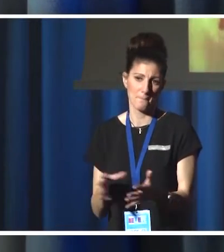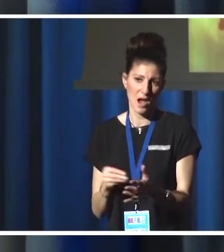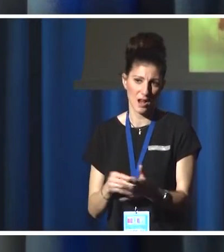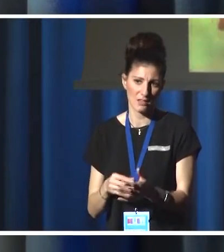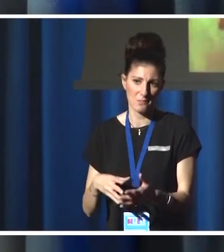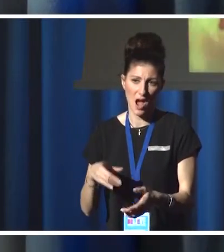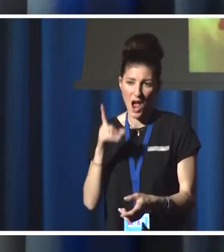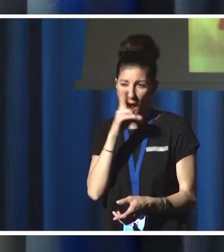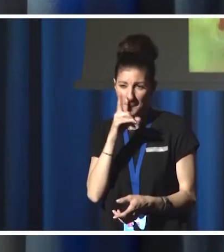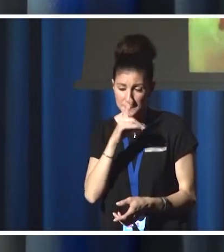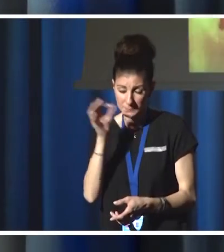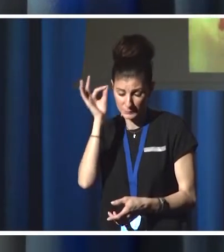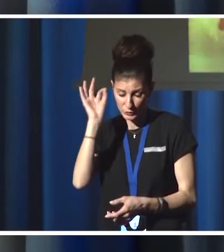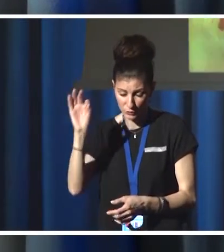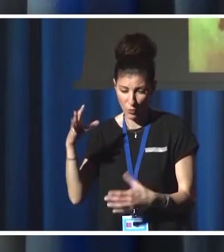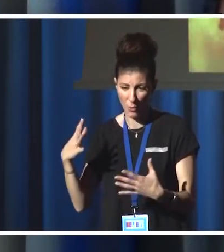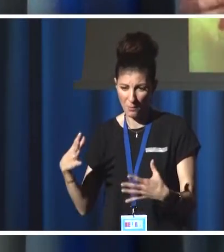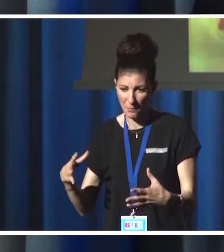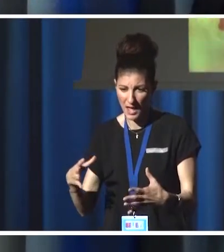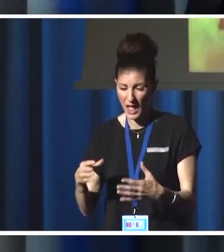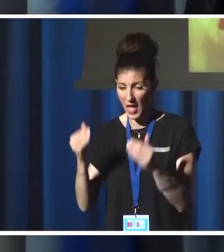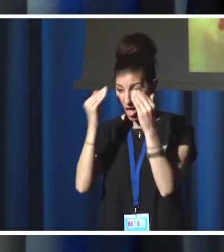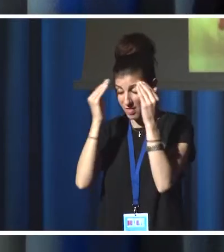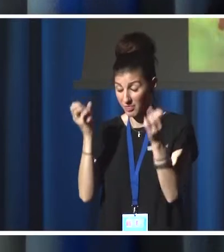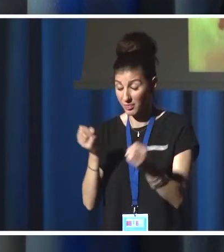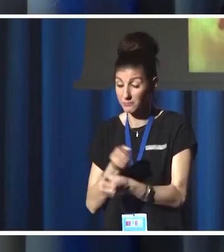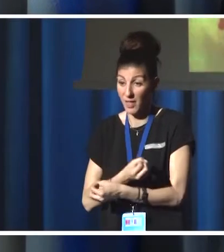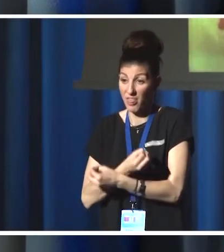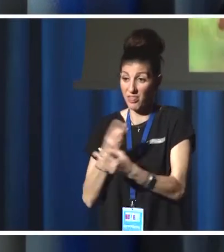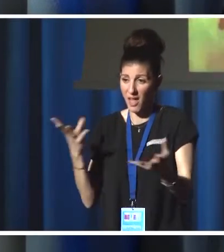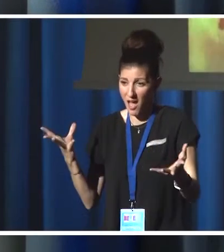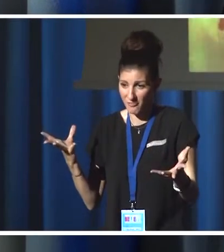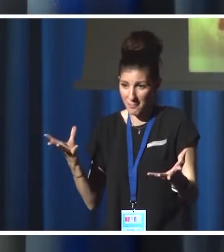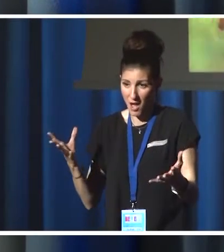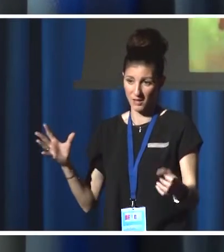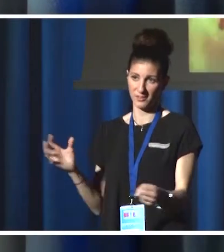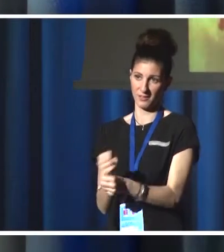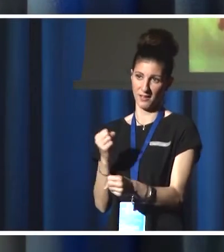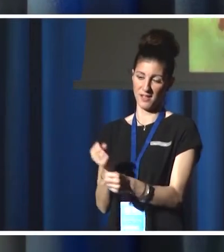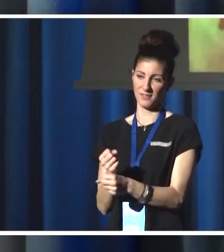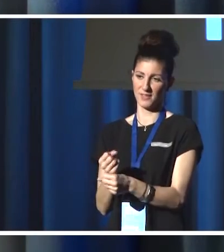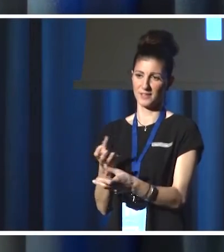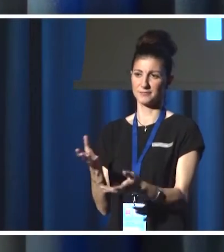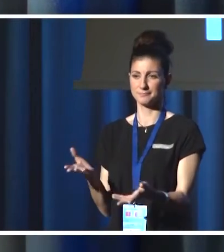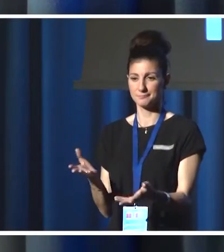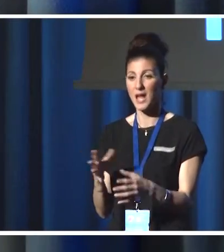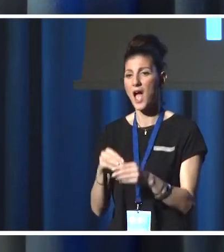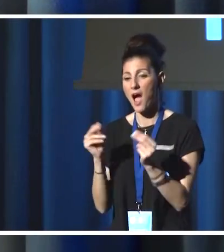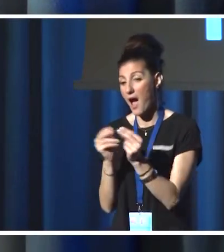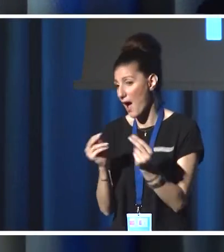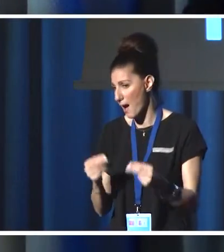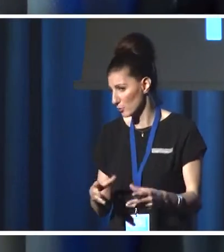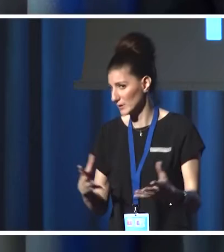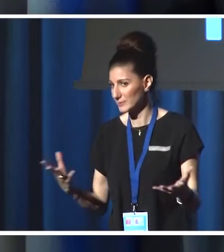πιστεύουμε αλλά δεν μπορούμε να περιμένουμε ένα θαύμα για να πετύχουμε κάτι πρέπει να δουλέψουμε γ αυτό και να προσπαθήσουμε άρα